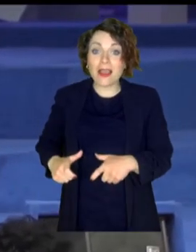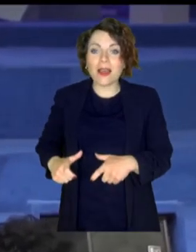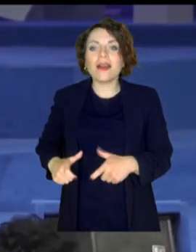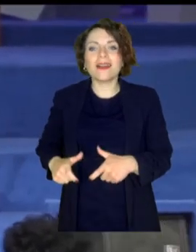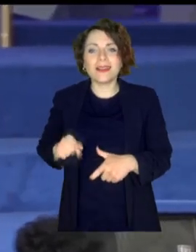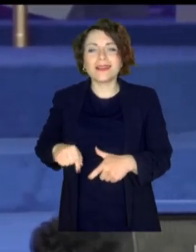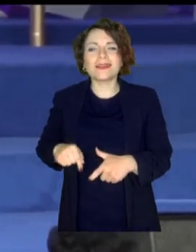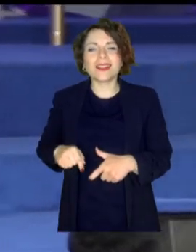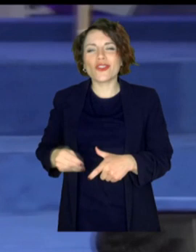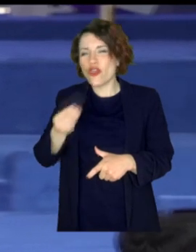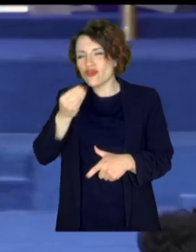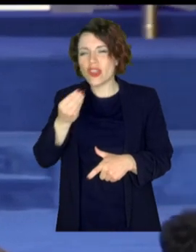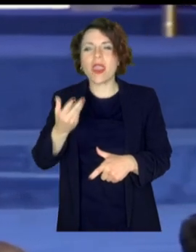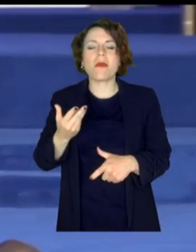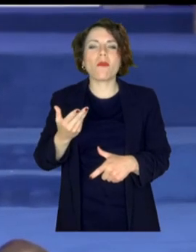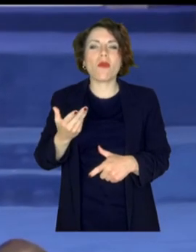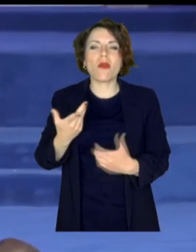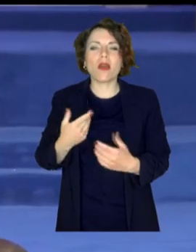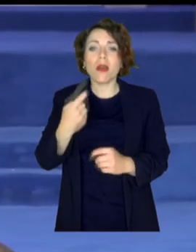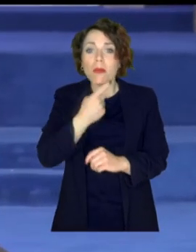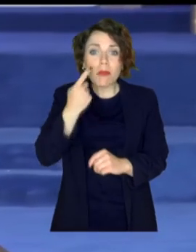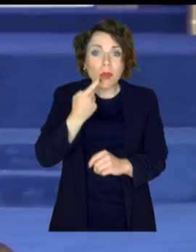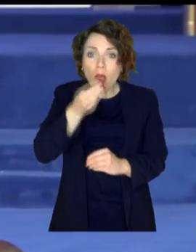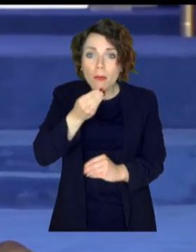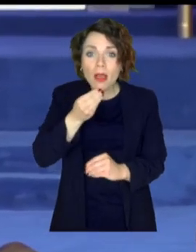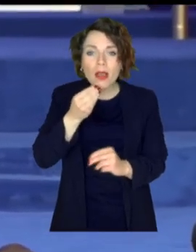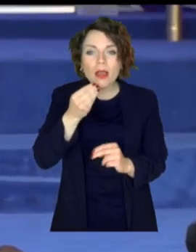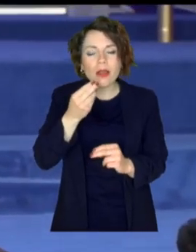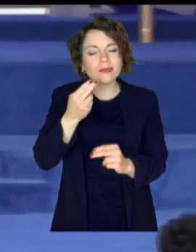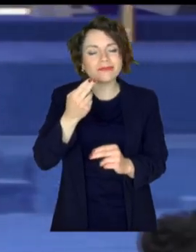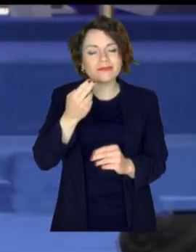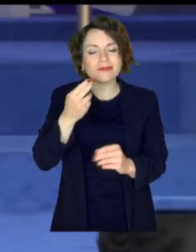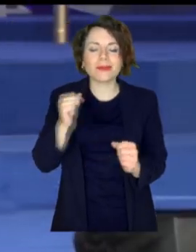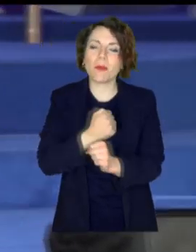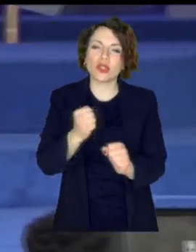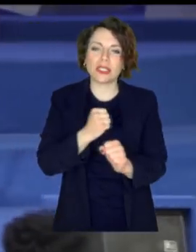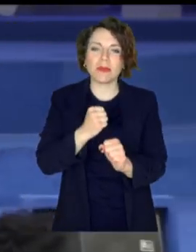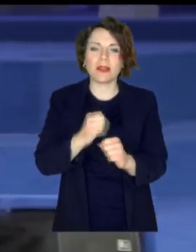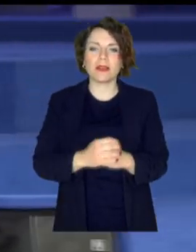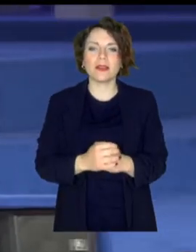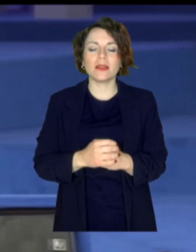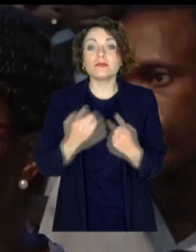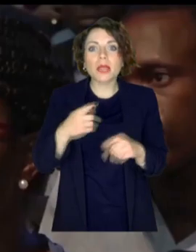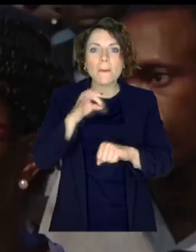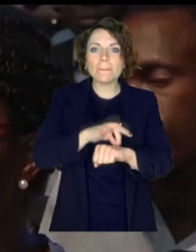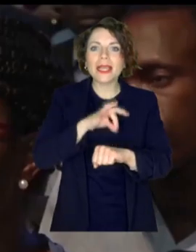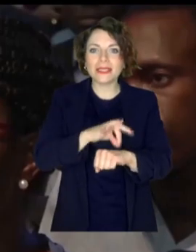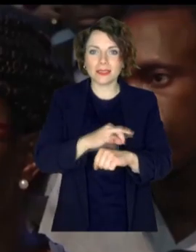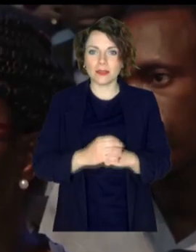loro da mangiare. Non mangiano mai con la bocca, non possono. È una malattia.